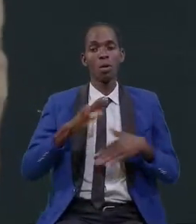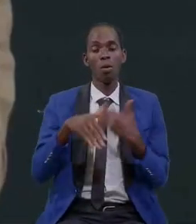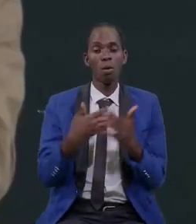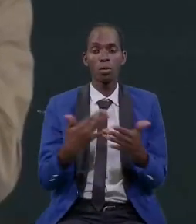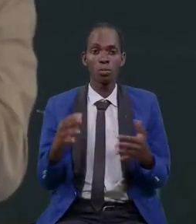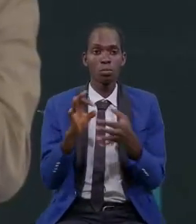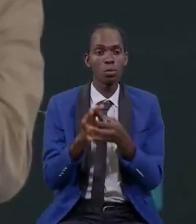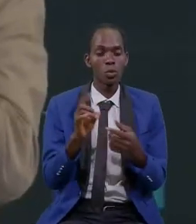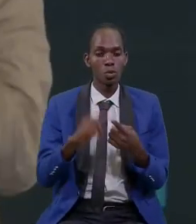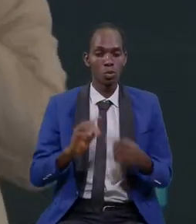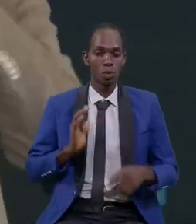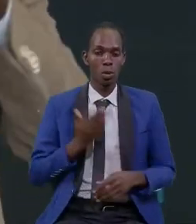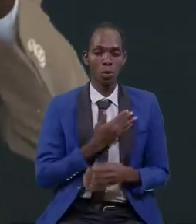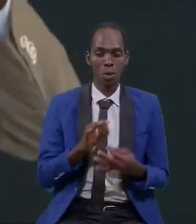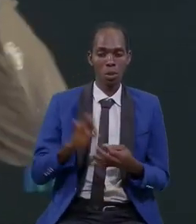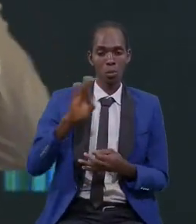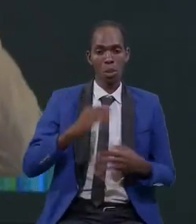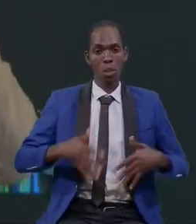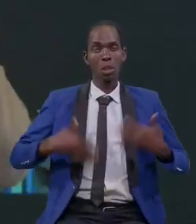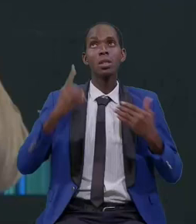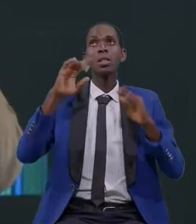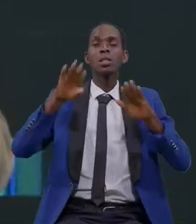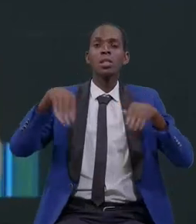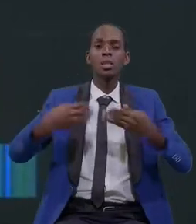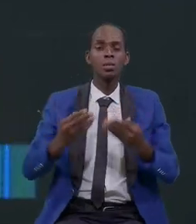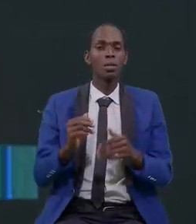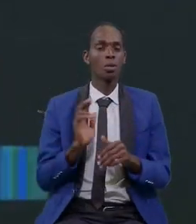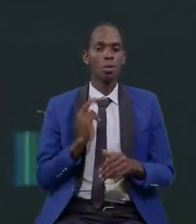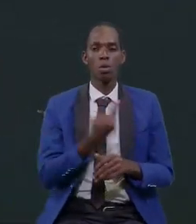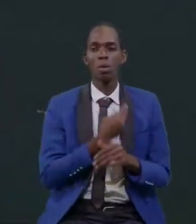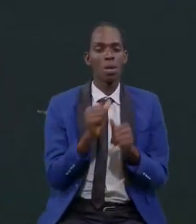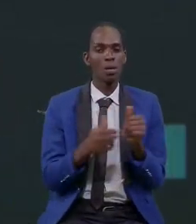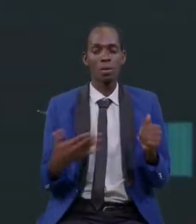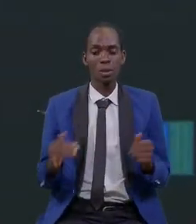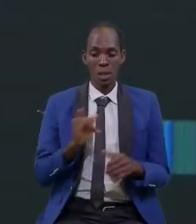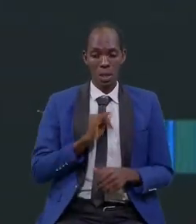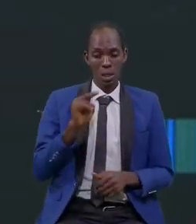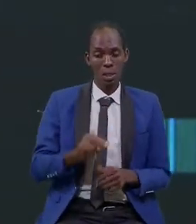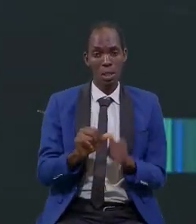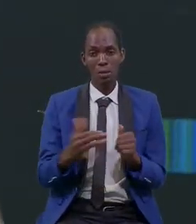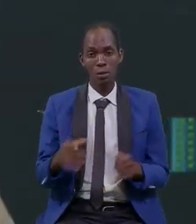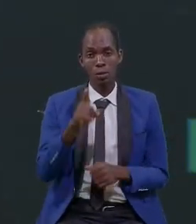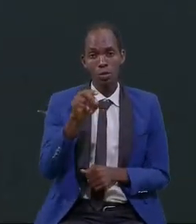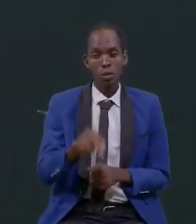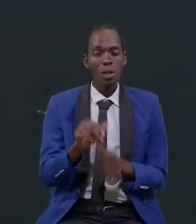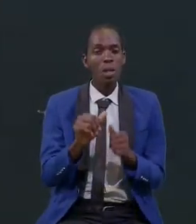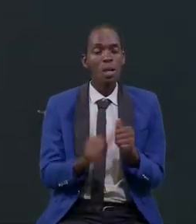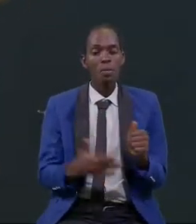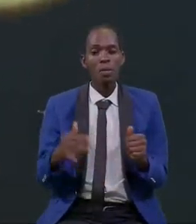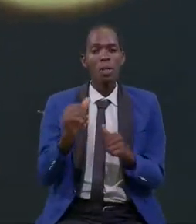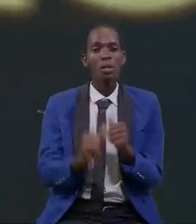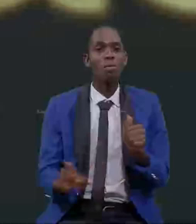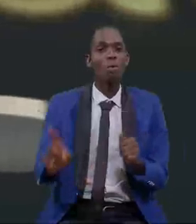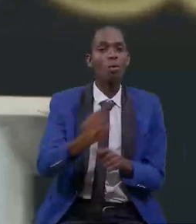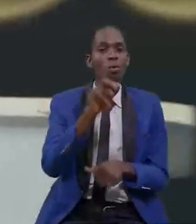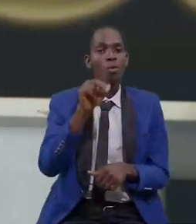à notre vie spirituelle. Il nous a donné tout ce dont tu as besoin, tout ce dont j'ai besoin, tout ce que chacun de nous